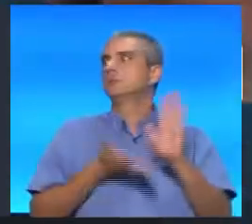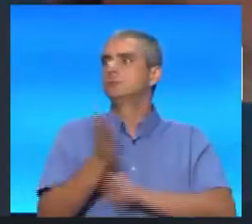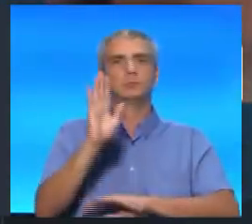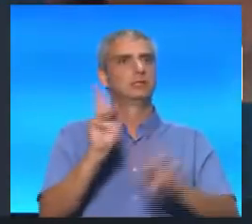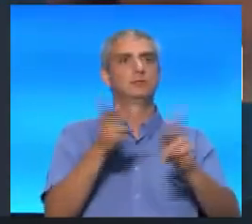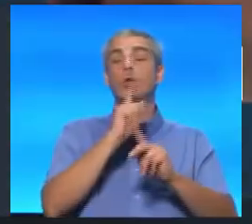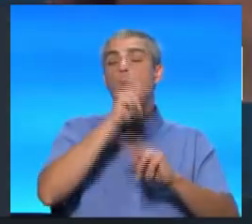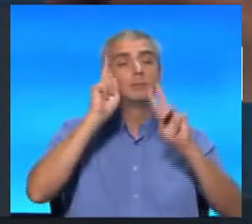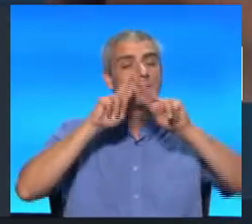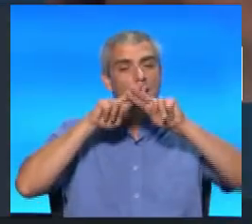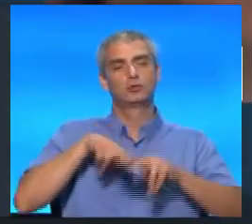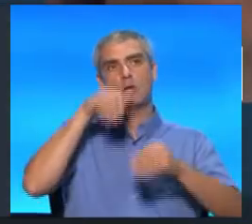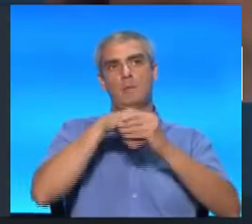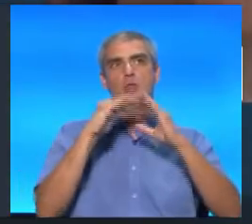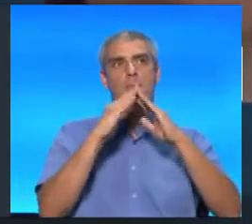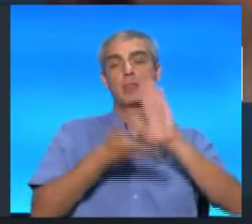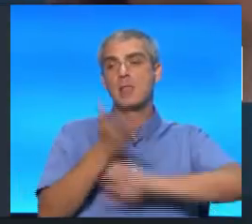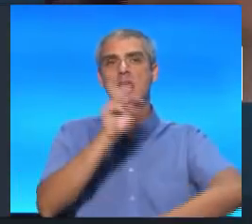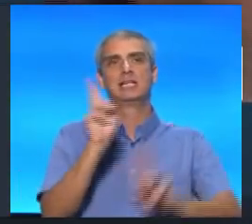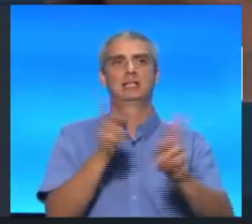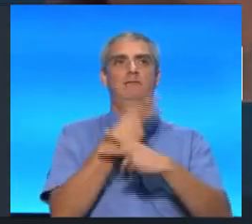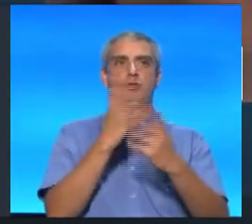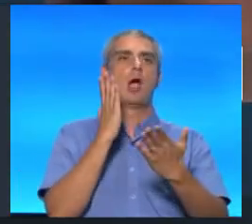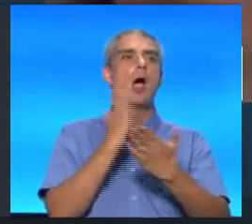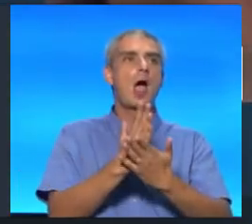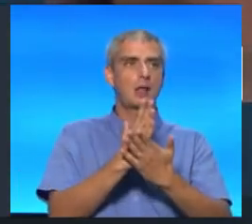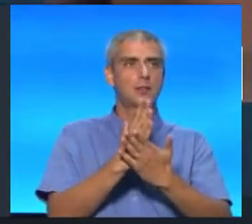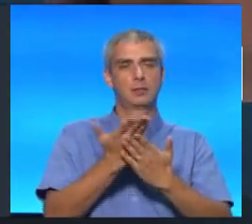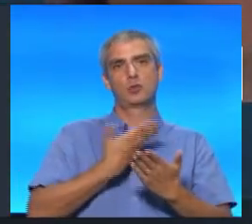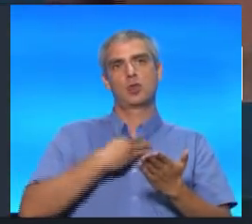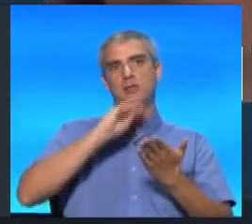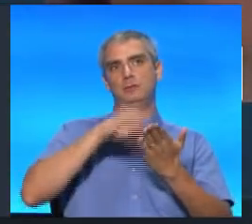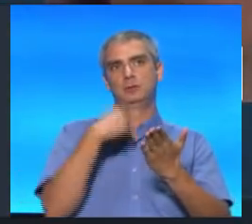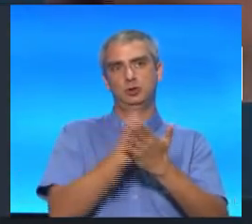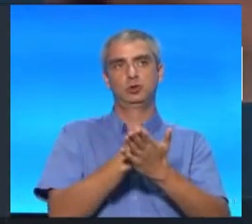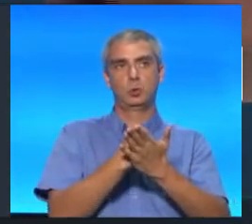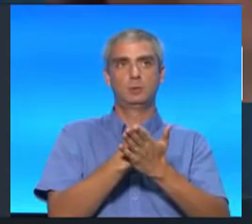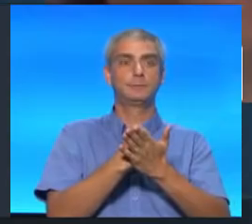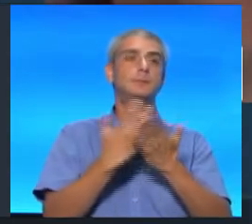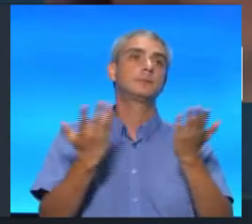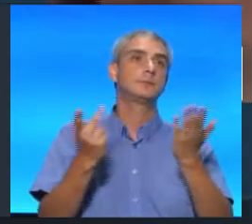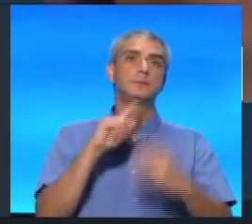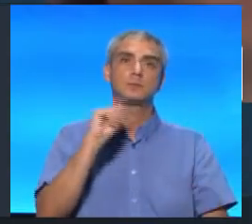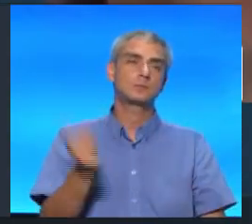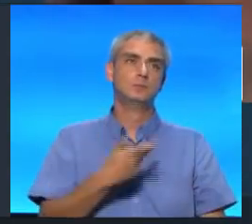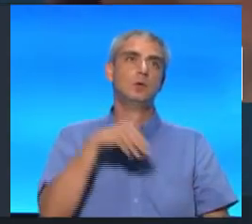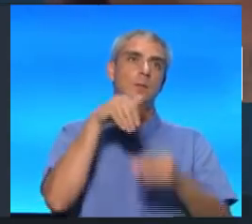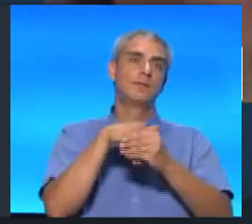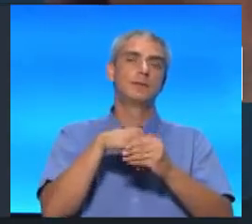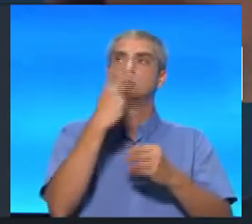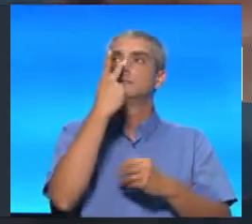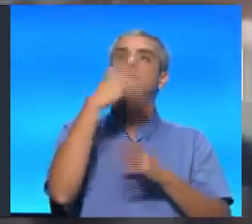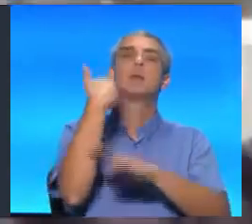להישאר בפנים, אף אחד לא יוצא החוצה, עד שנותנים את האישור, אז כולם בפנים ומסתכלים